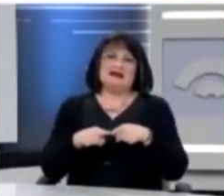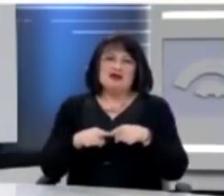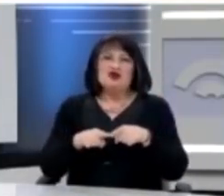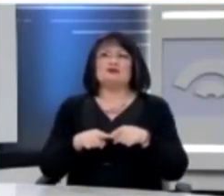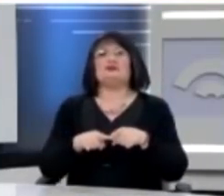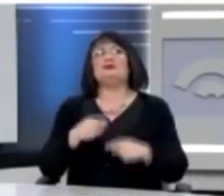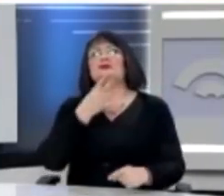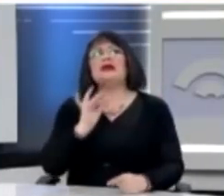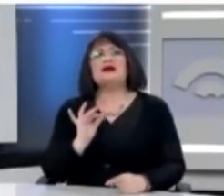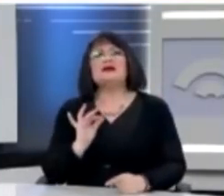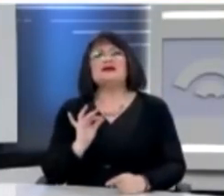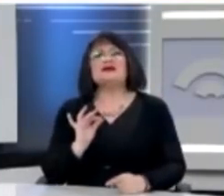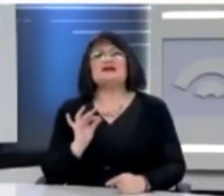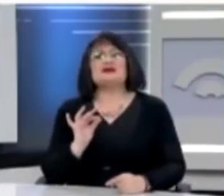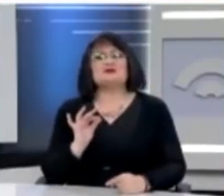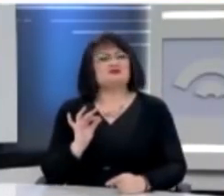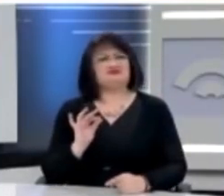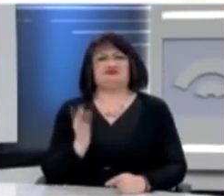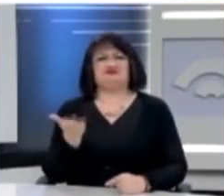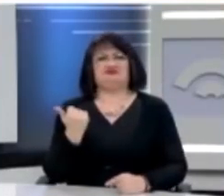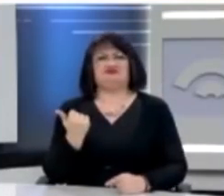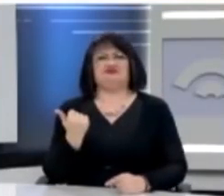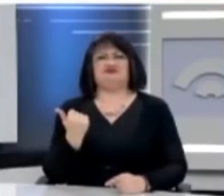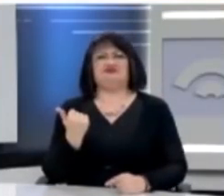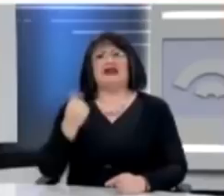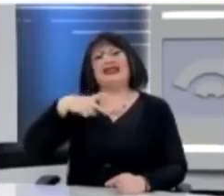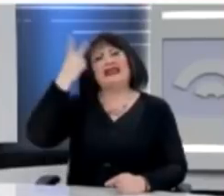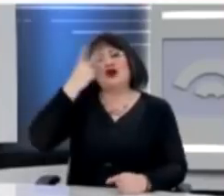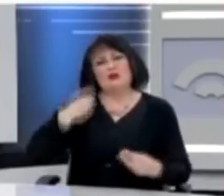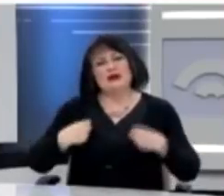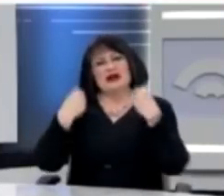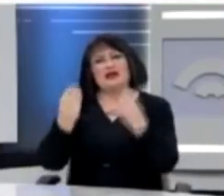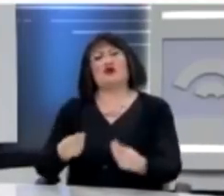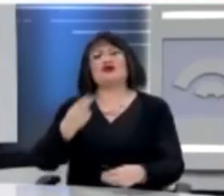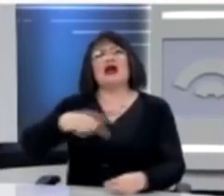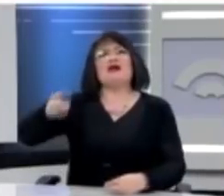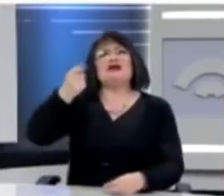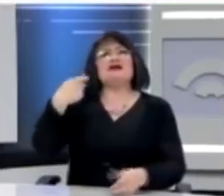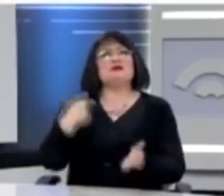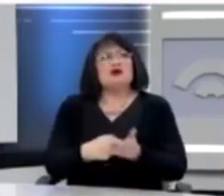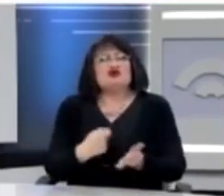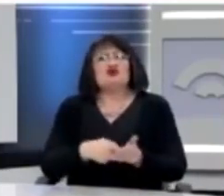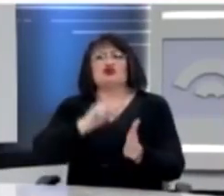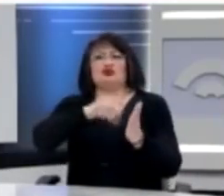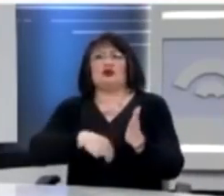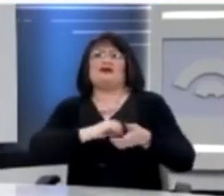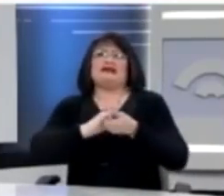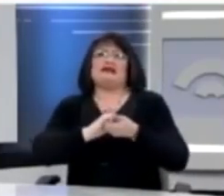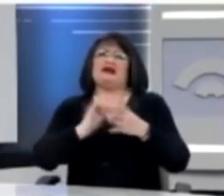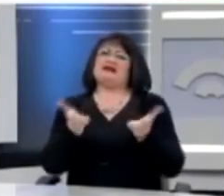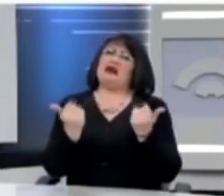μην υπάρχει κανένα ενδεχόμενο απόσπασης δικαιωμάτων αυξήσεων σε μισθούς στην υπογραφή